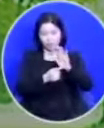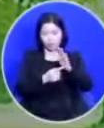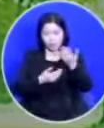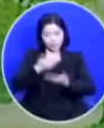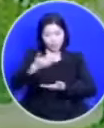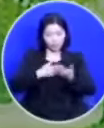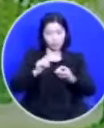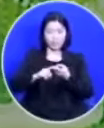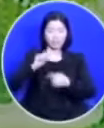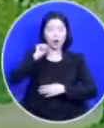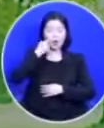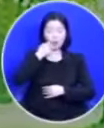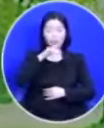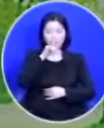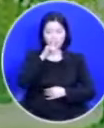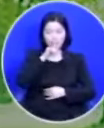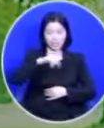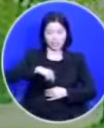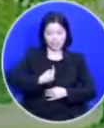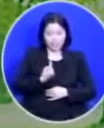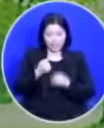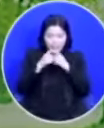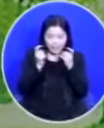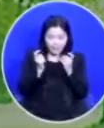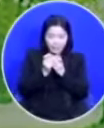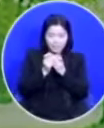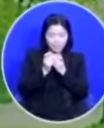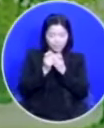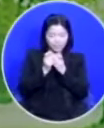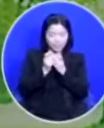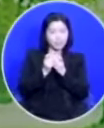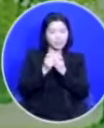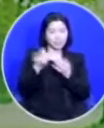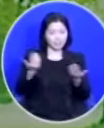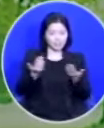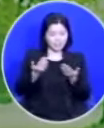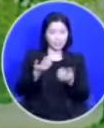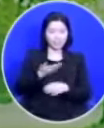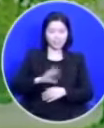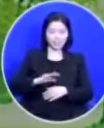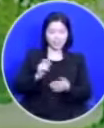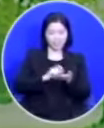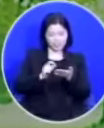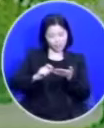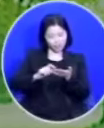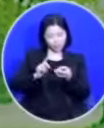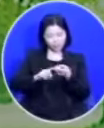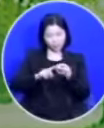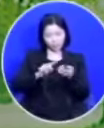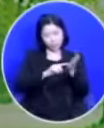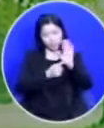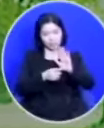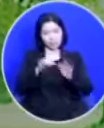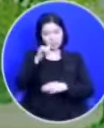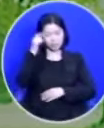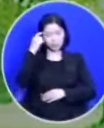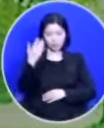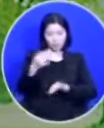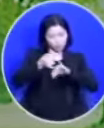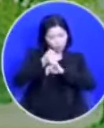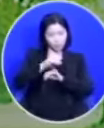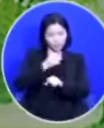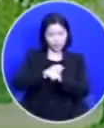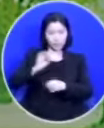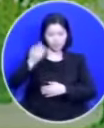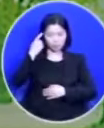하더라고 하위 그 개인적인 프라이버시 인데 일기를 다른 사람에게 꼭 나누어야 됩니까 꼭 그래야 됩니까